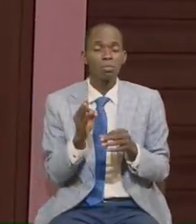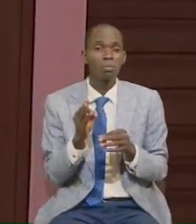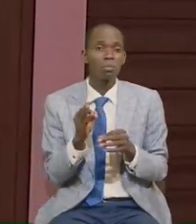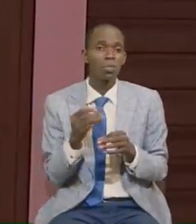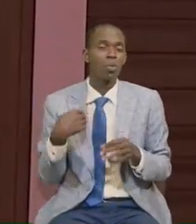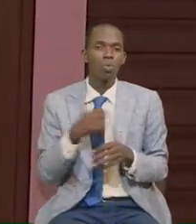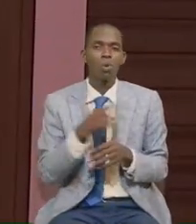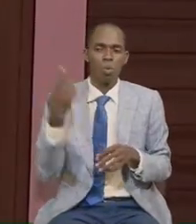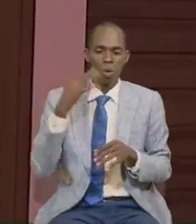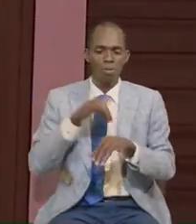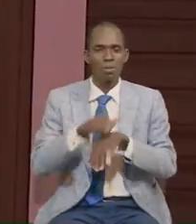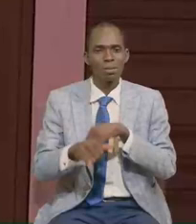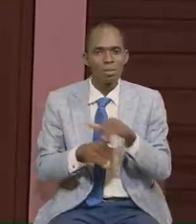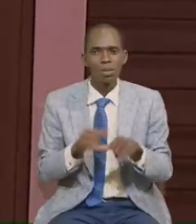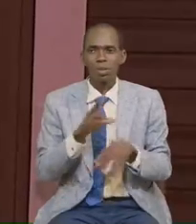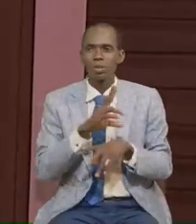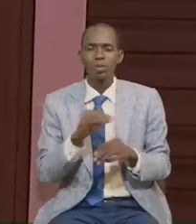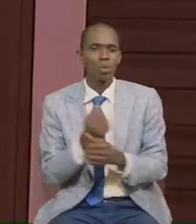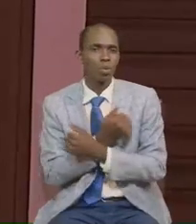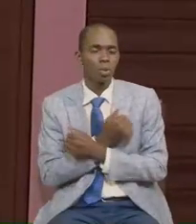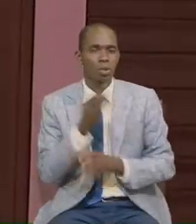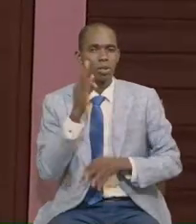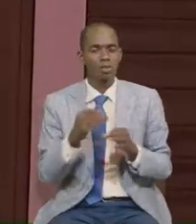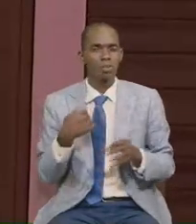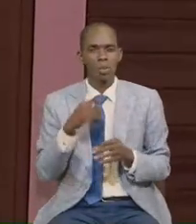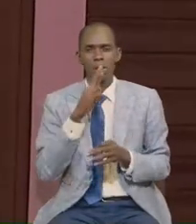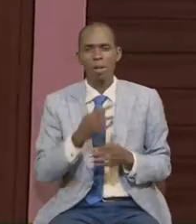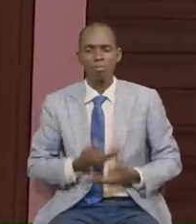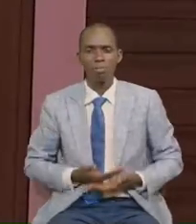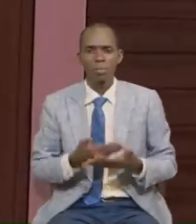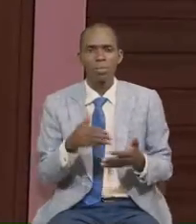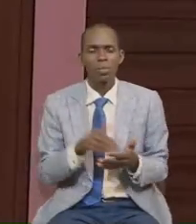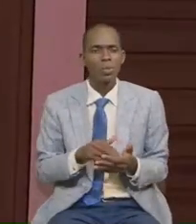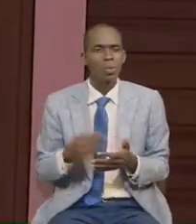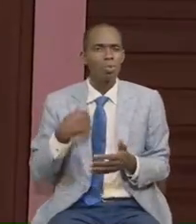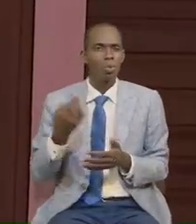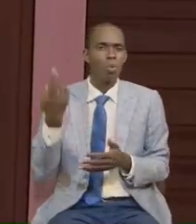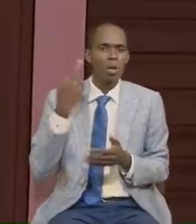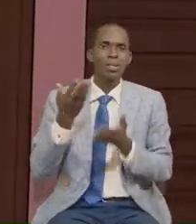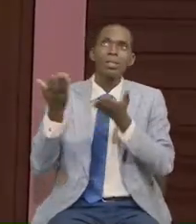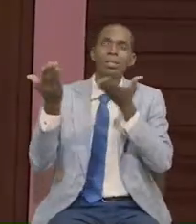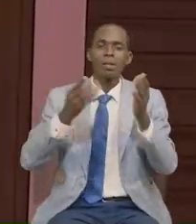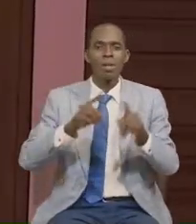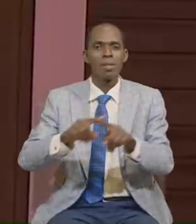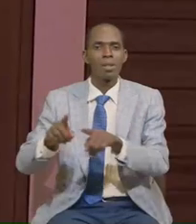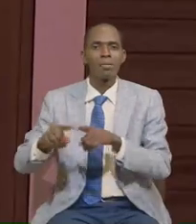égarés. Nous ne le sommes plus. Si nous sommes nés de nouveau, asservis à toute espèce de convoitise et de volupté,